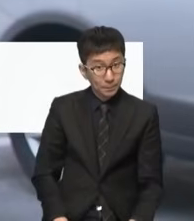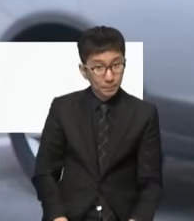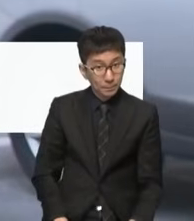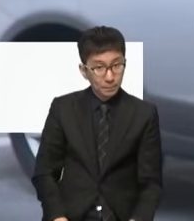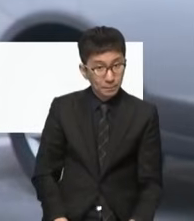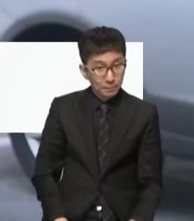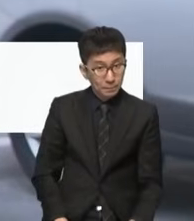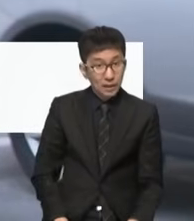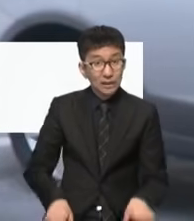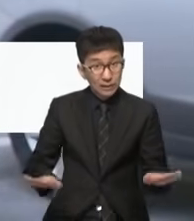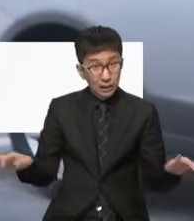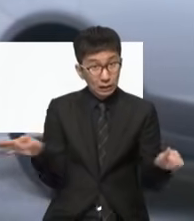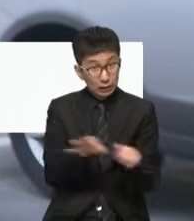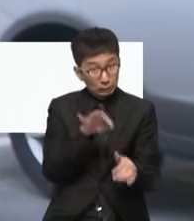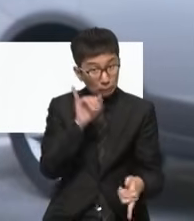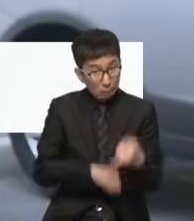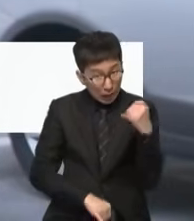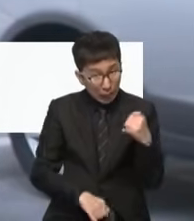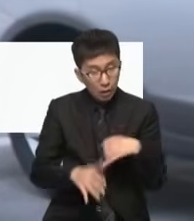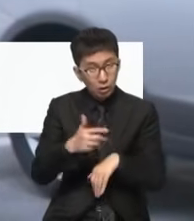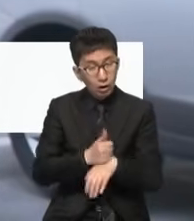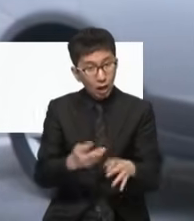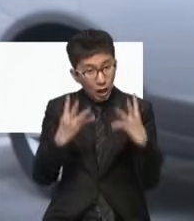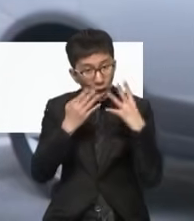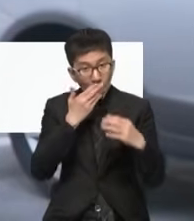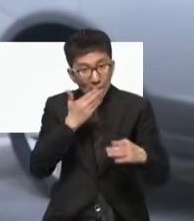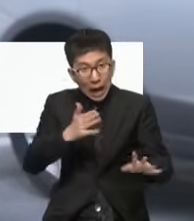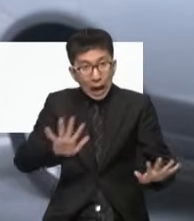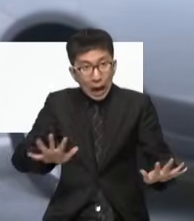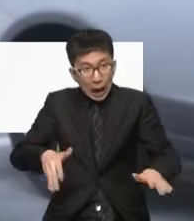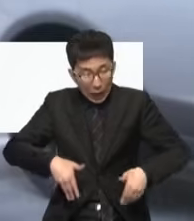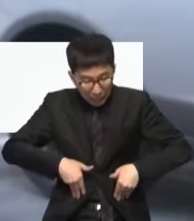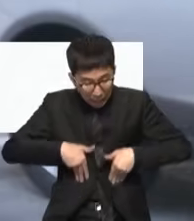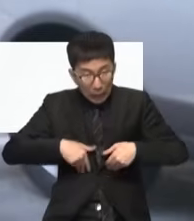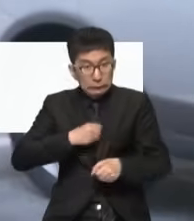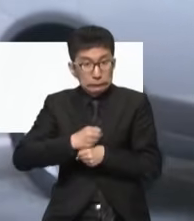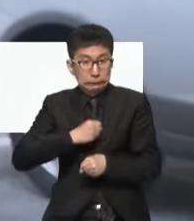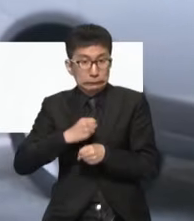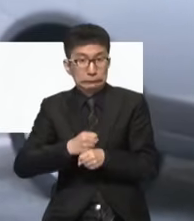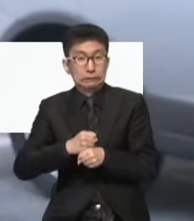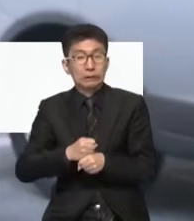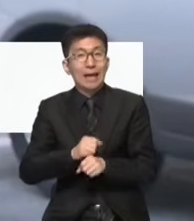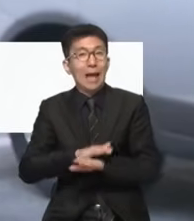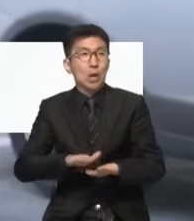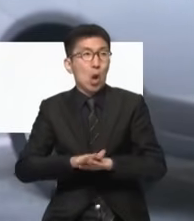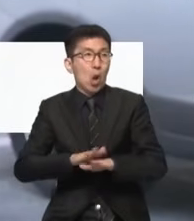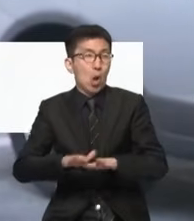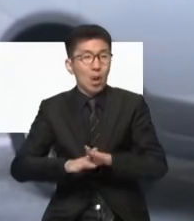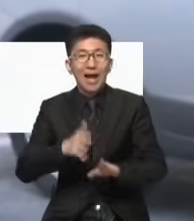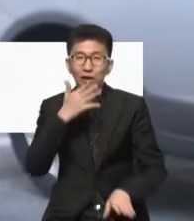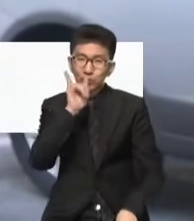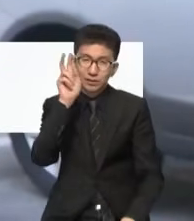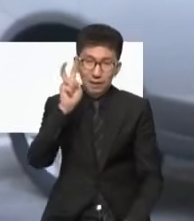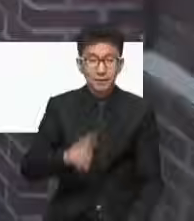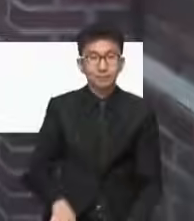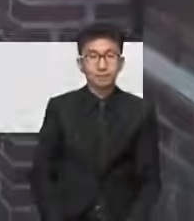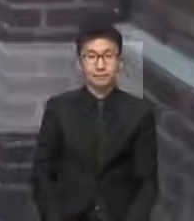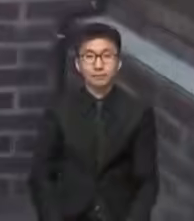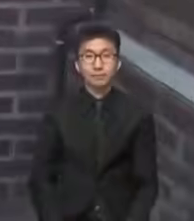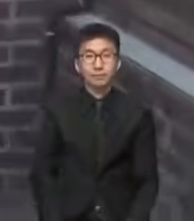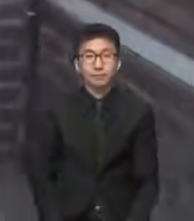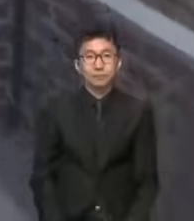아, 양육비를 안 주면 이렇게 강력한 조치가 있을 수 있구나. 그리고 사전에 빠르게 해결할 그 확률이